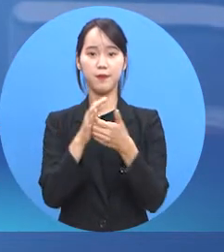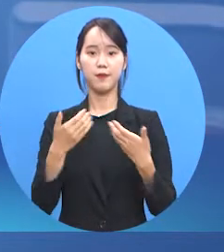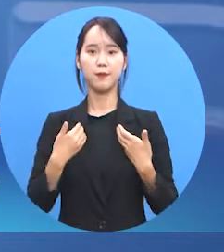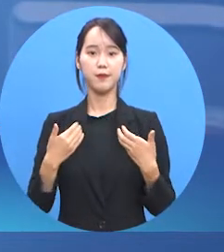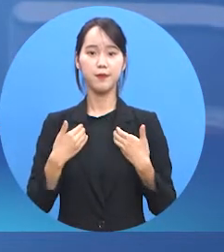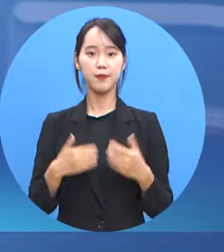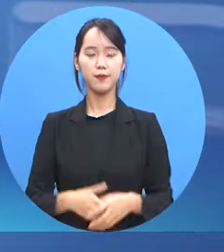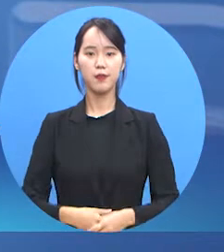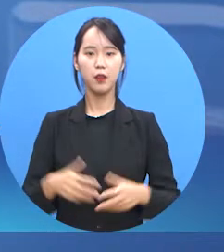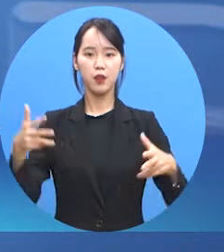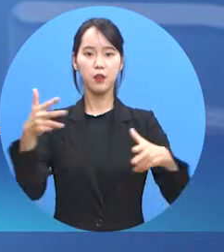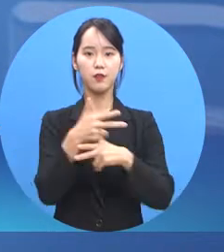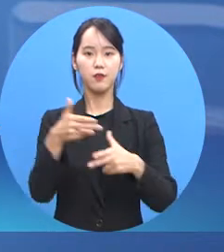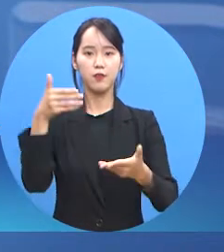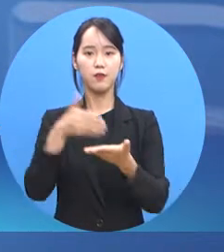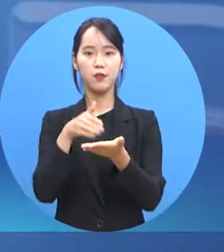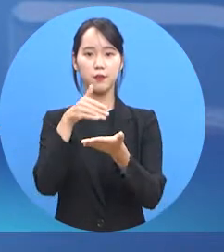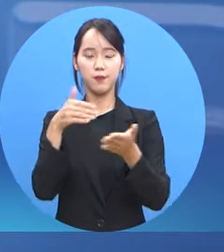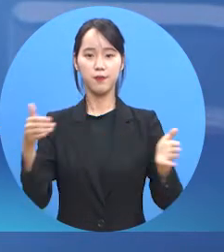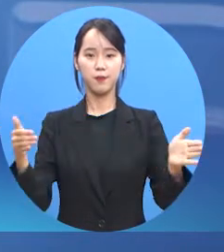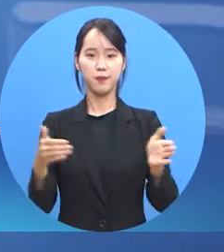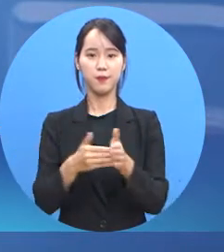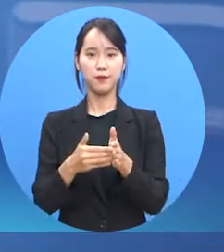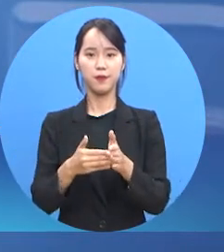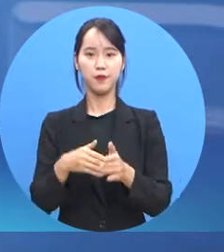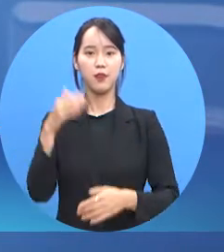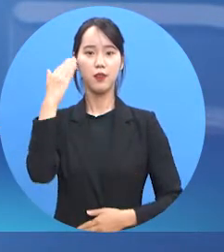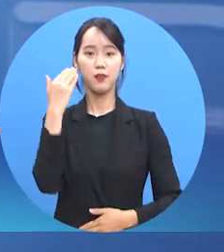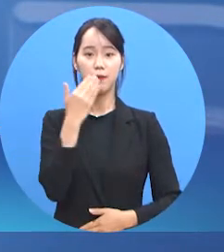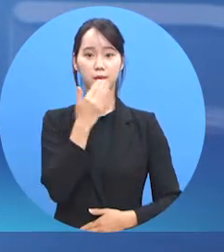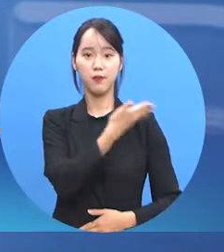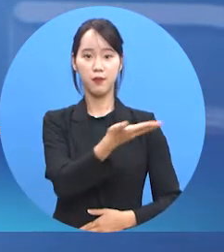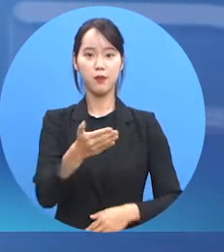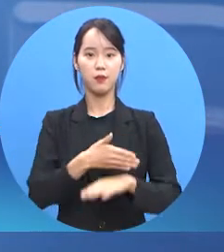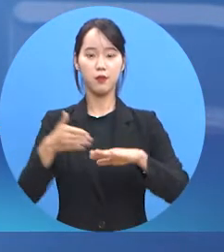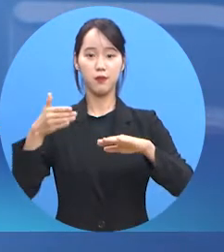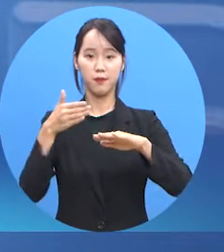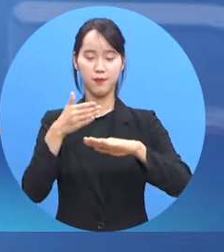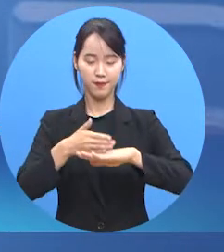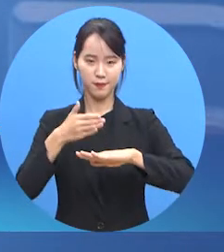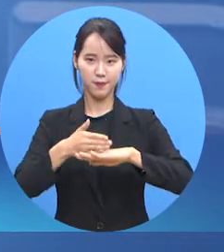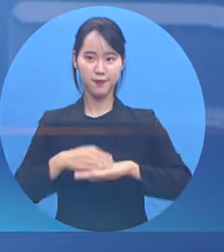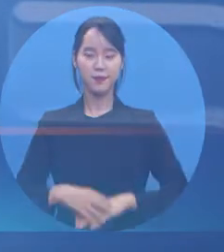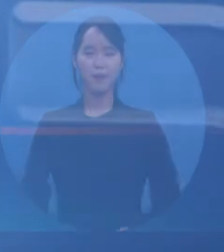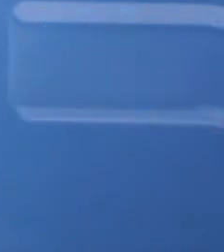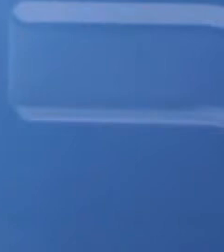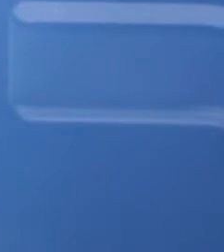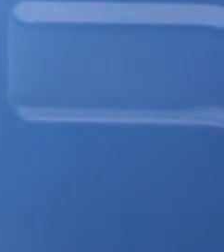필요해 보입니다. 이상으로 DBS 주간 뉴스를 마칩니다. 시청해주신 여러분 고맙습니다.